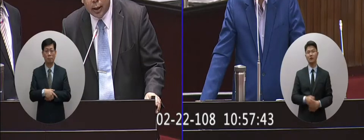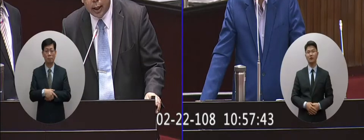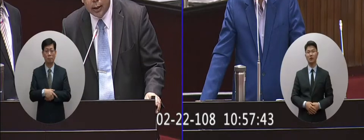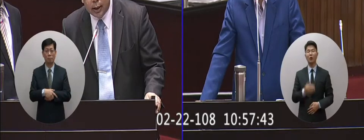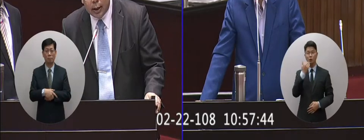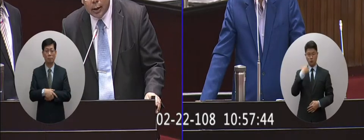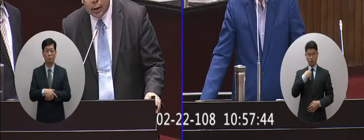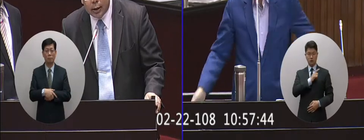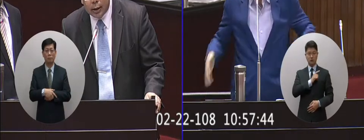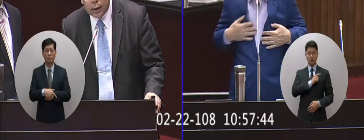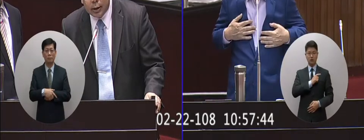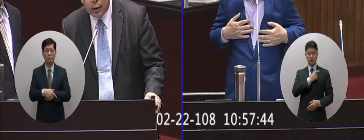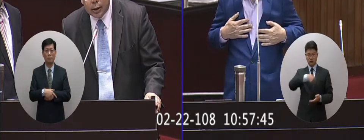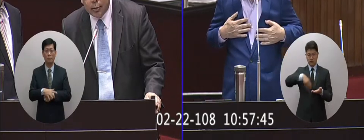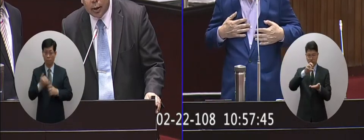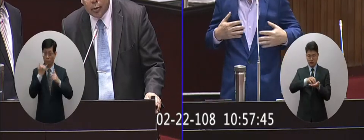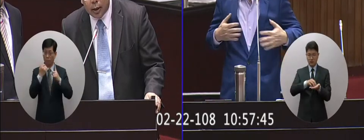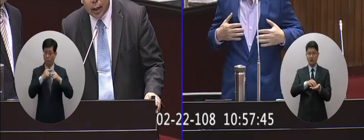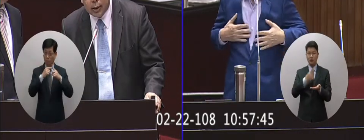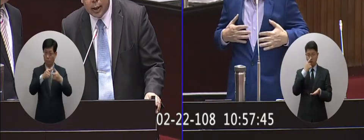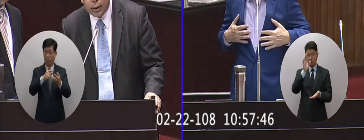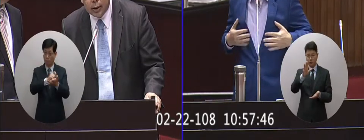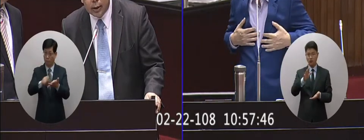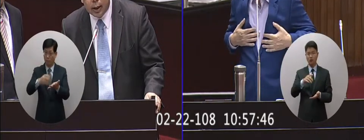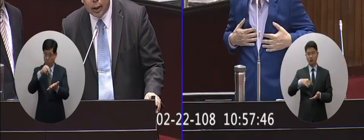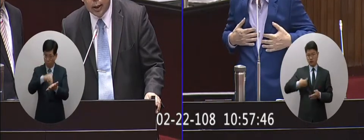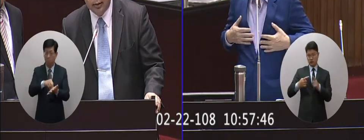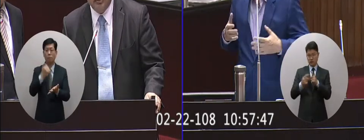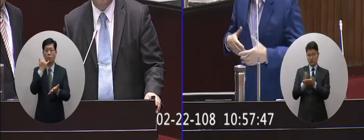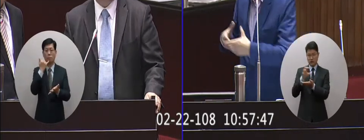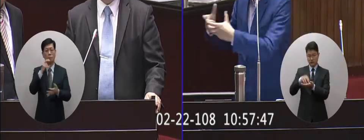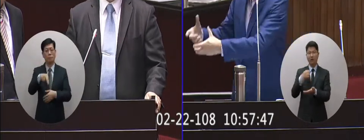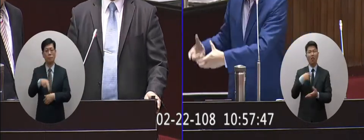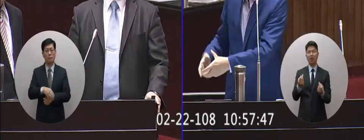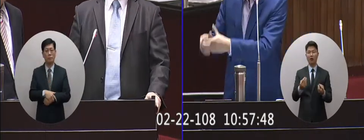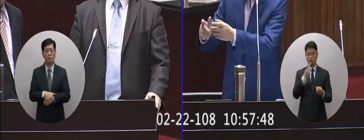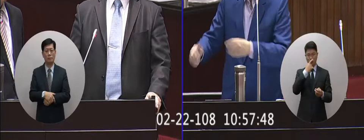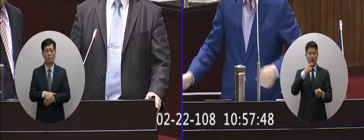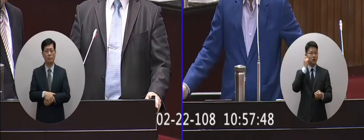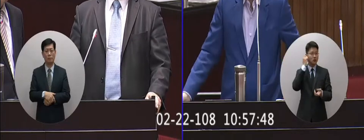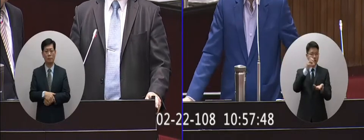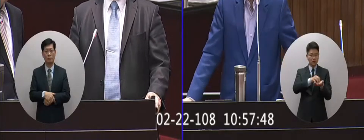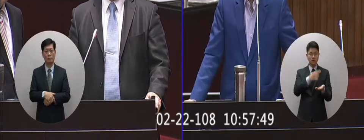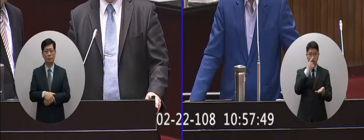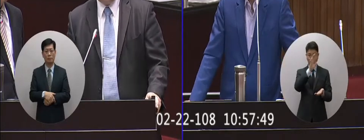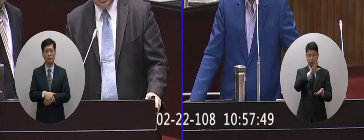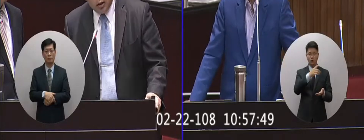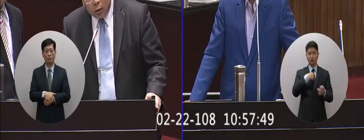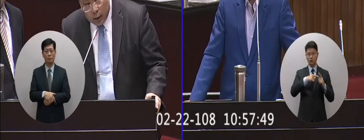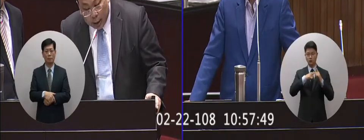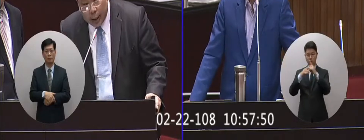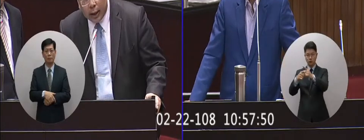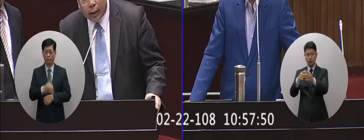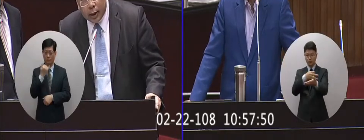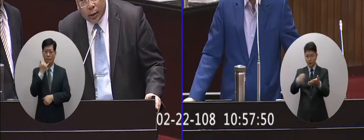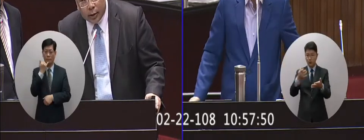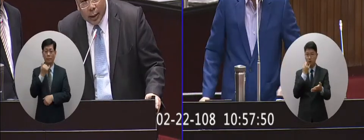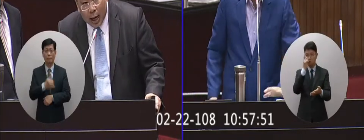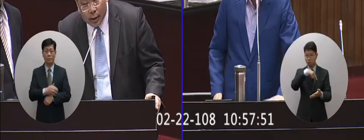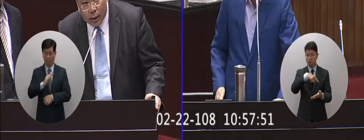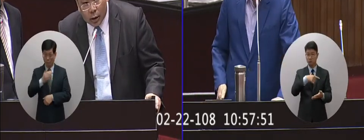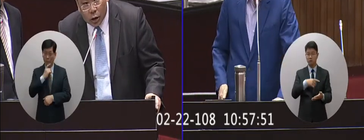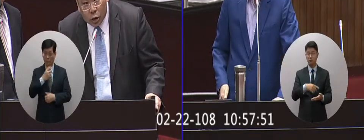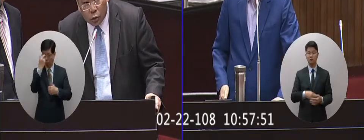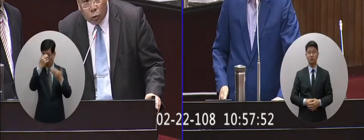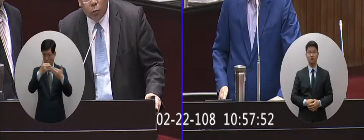着身份证可不可以去？ 是亲自签名或盖章是可以。 没有自然凭证，我拿着我身份证可以去办联署。 可以，但是有